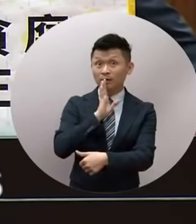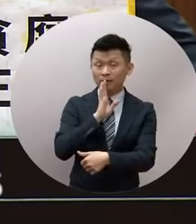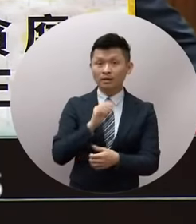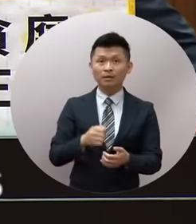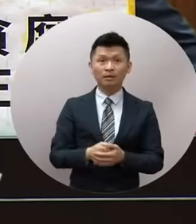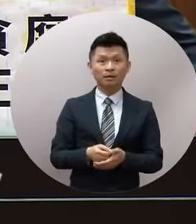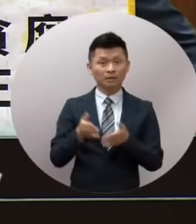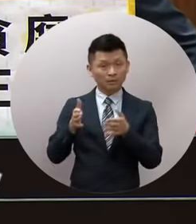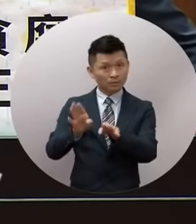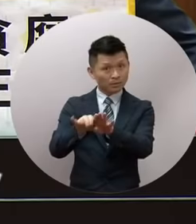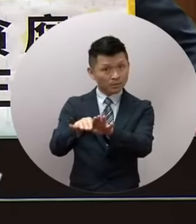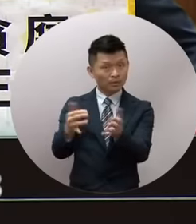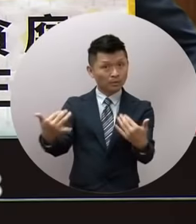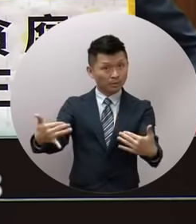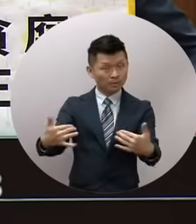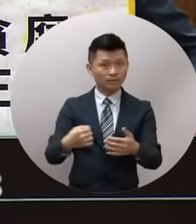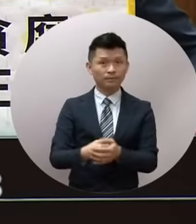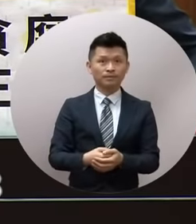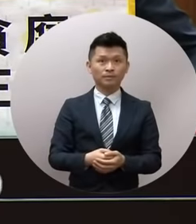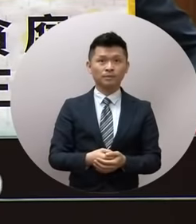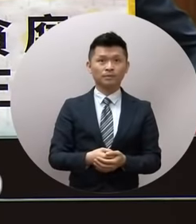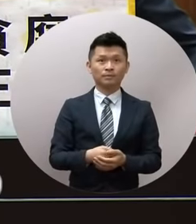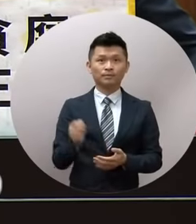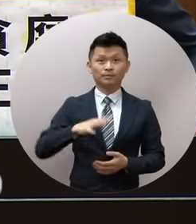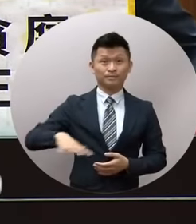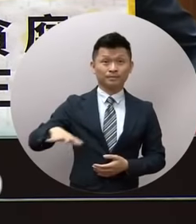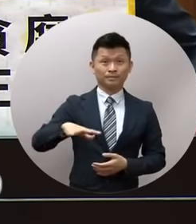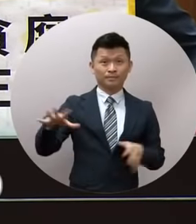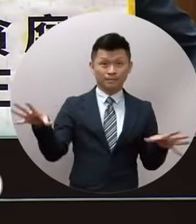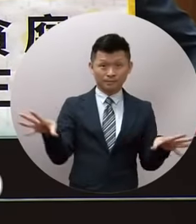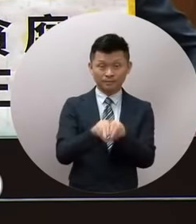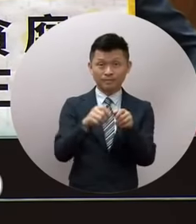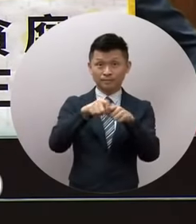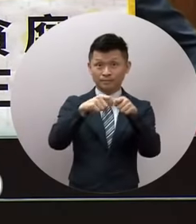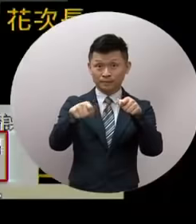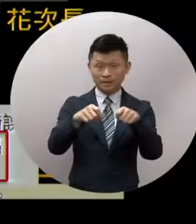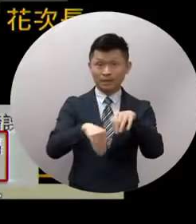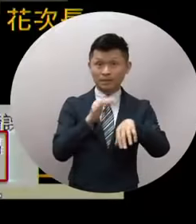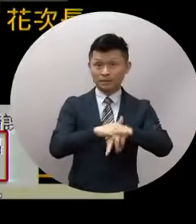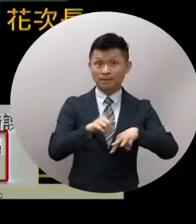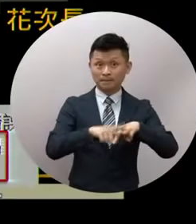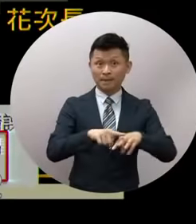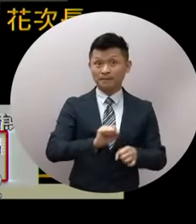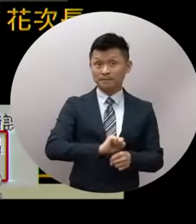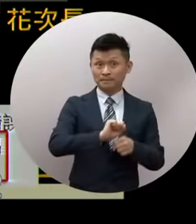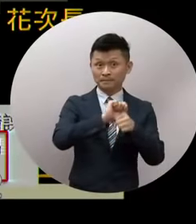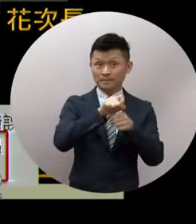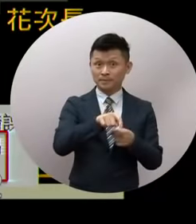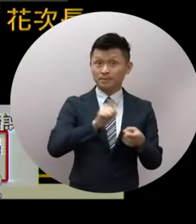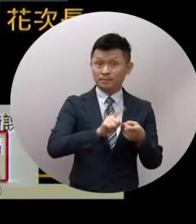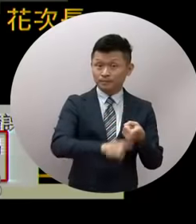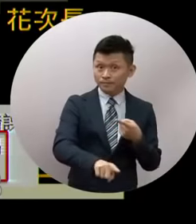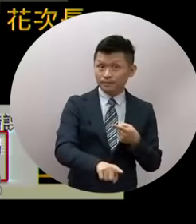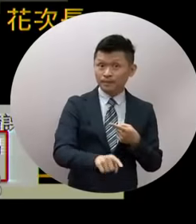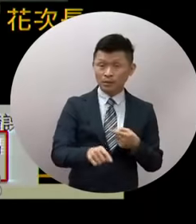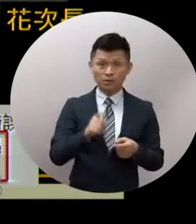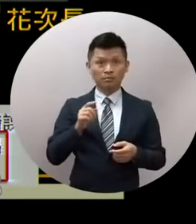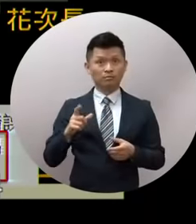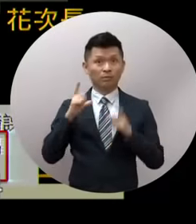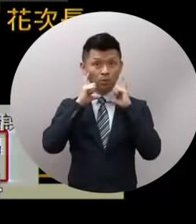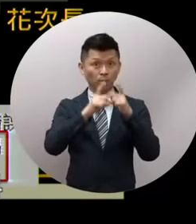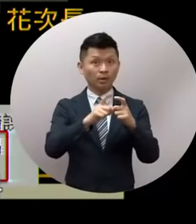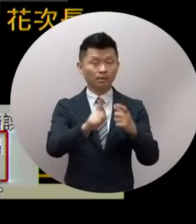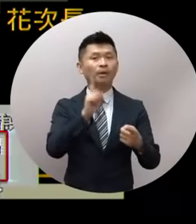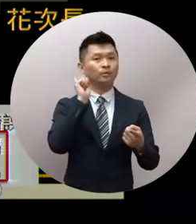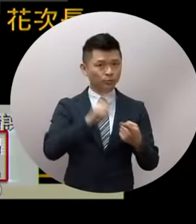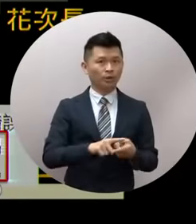房税问题啦，哈，伊讲，所以总结来讲，人家问讲持有成本增加的这个方向是对的吗？他说不仅是对的，而